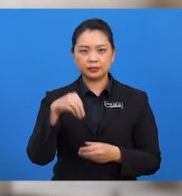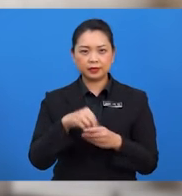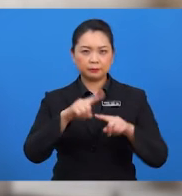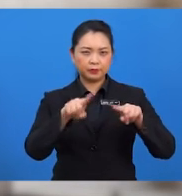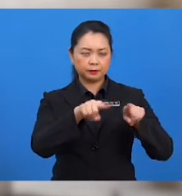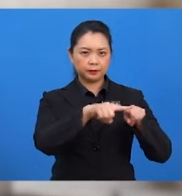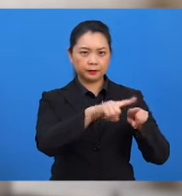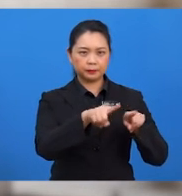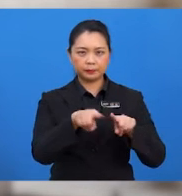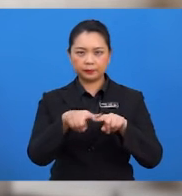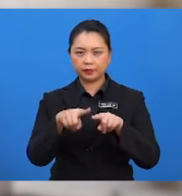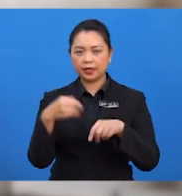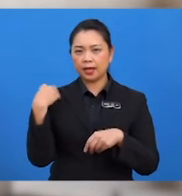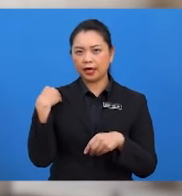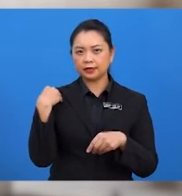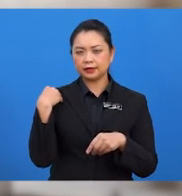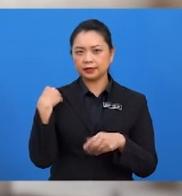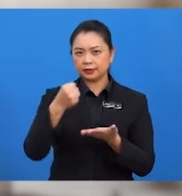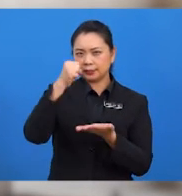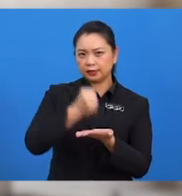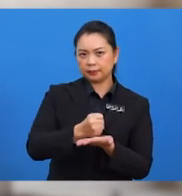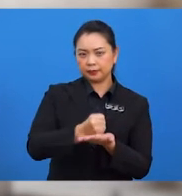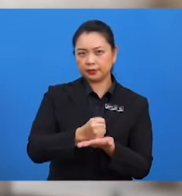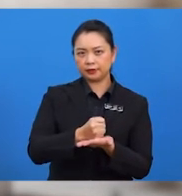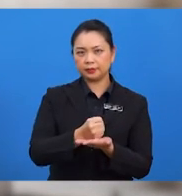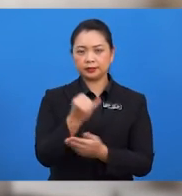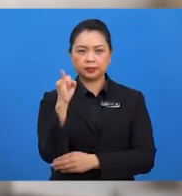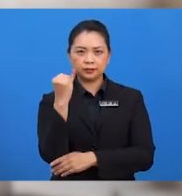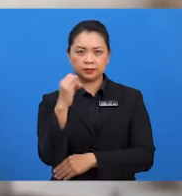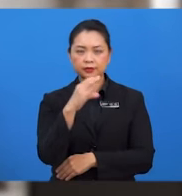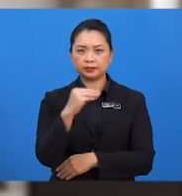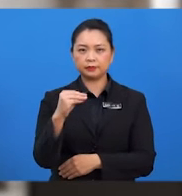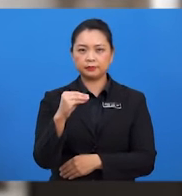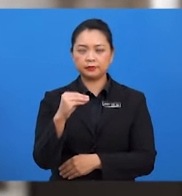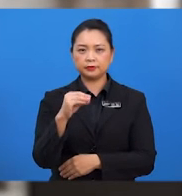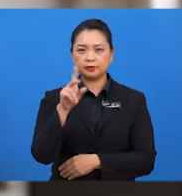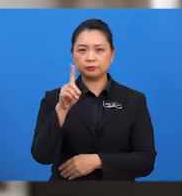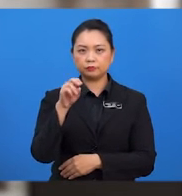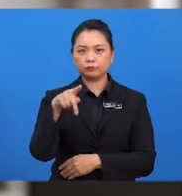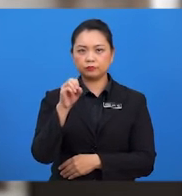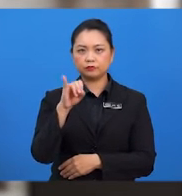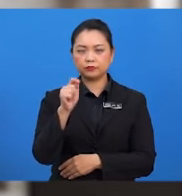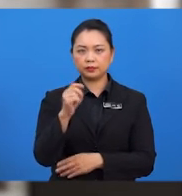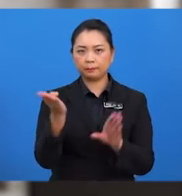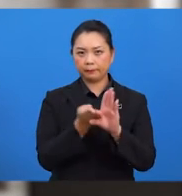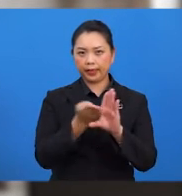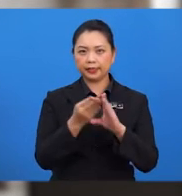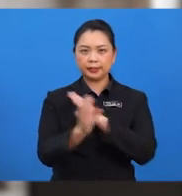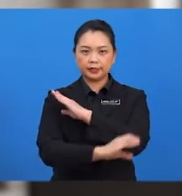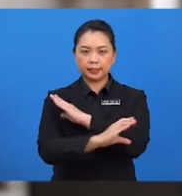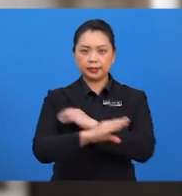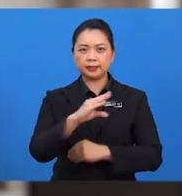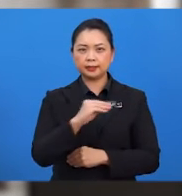pelbagai portfolio yang ada jaminan Perbadanan Insurans Deposit Malaysia dan kelulusan Bank